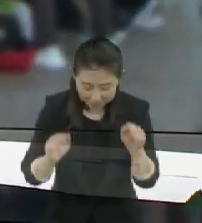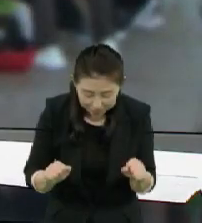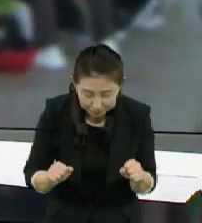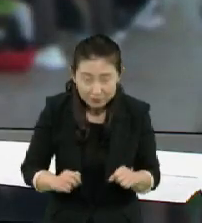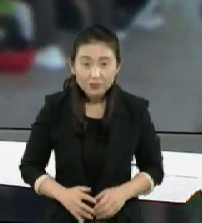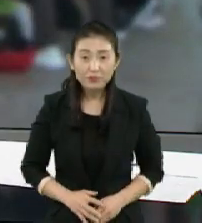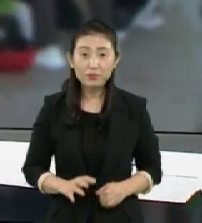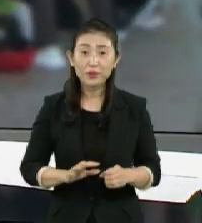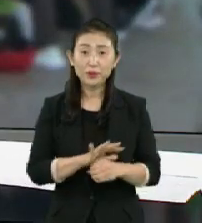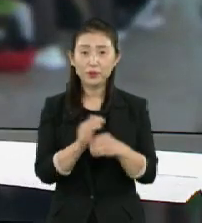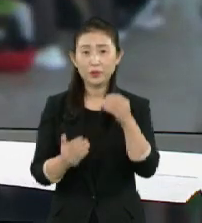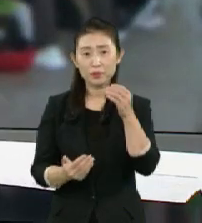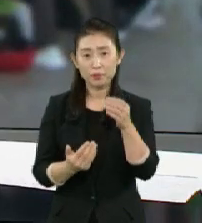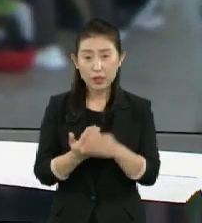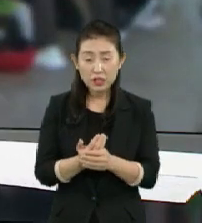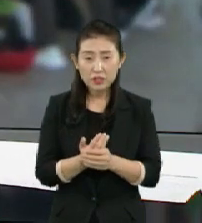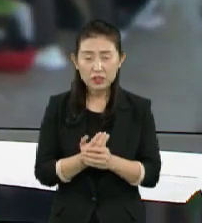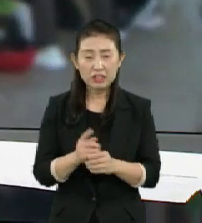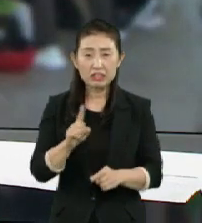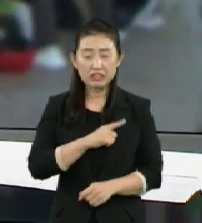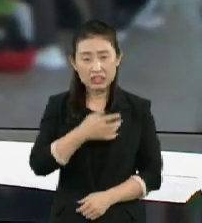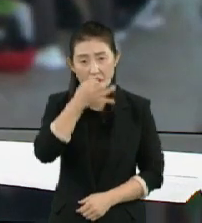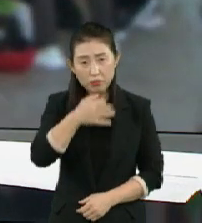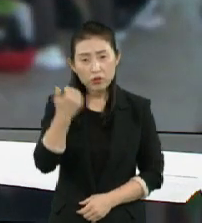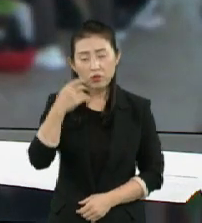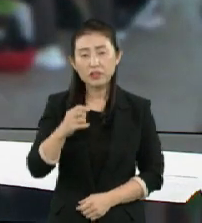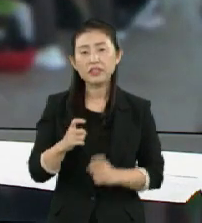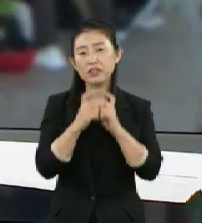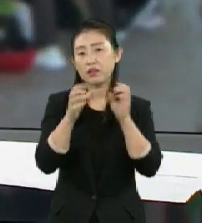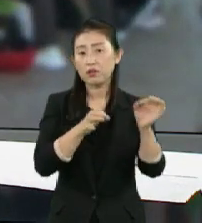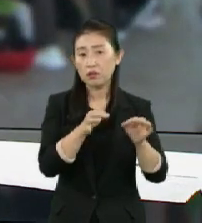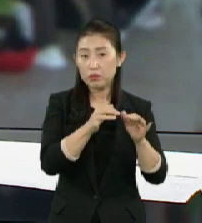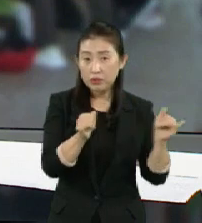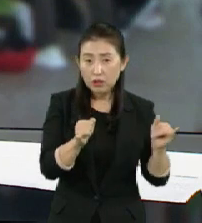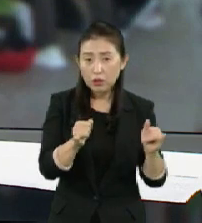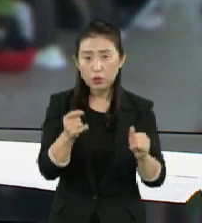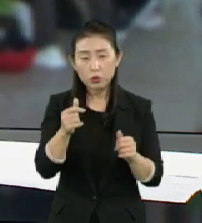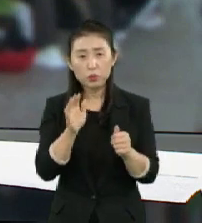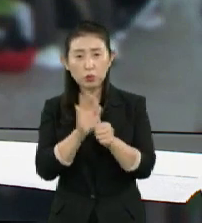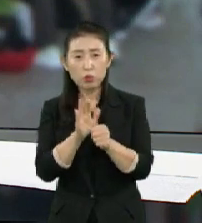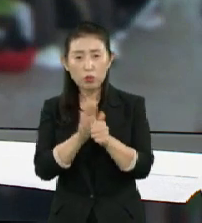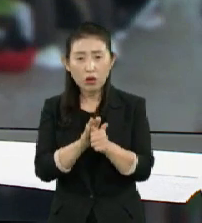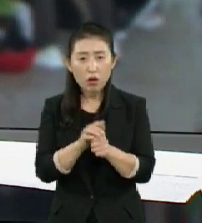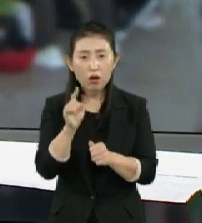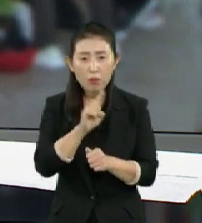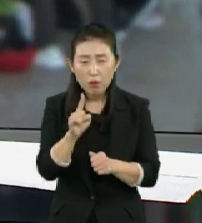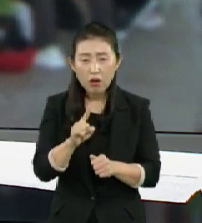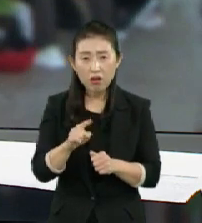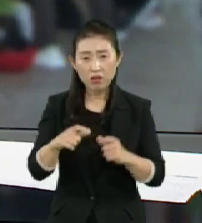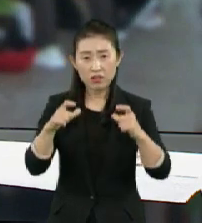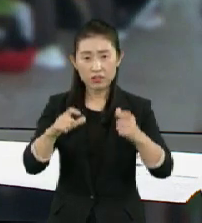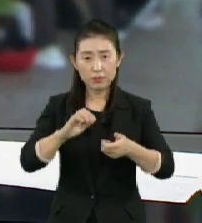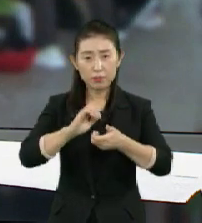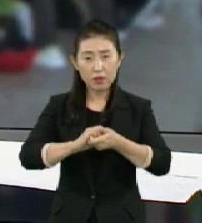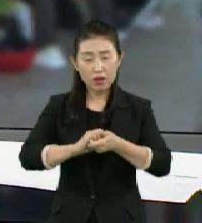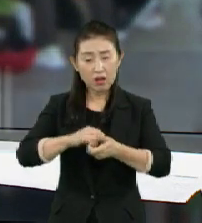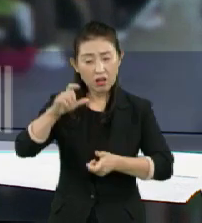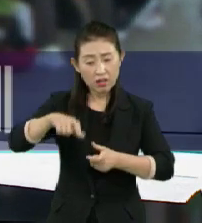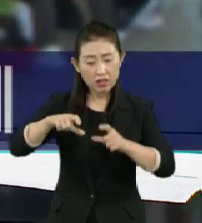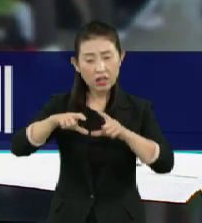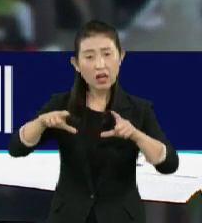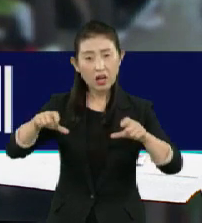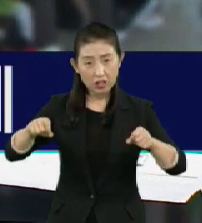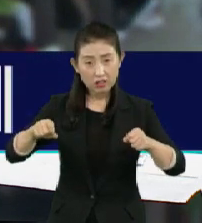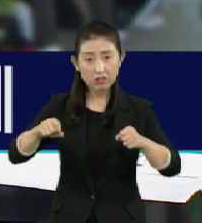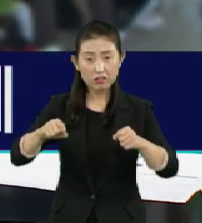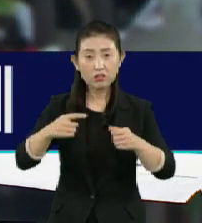여러분 안녕하십니까? 코로나19로 위기에선 자영업자들의 산소호흡기 역할을 해온 지역사랑상품권, 즉 지역화폐